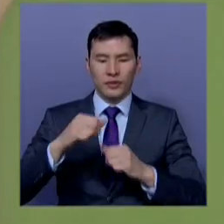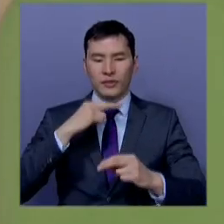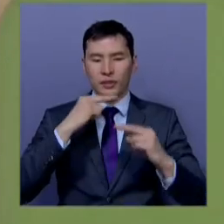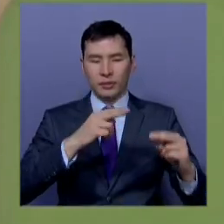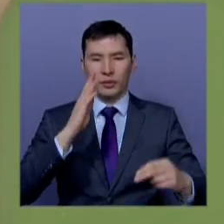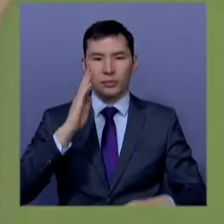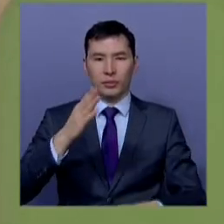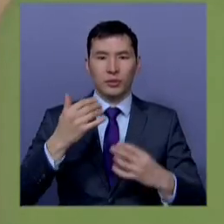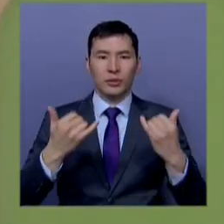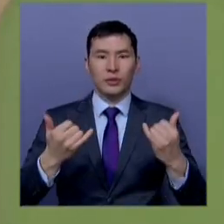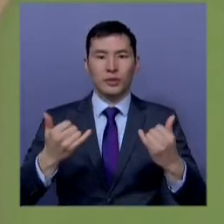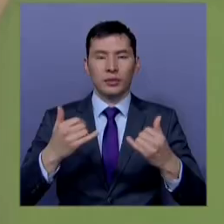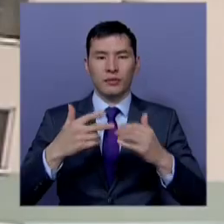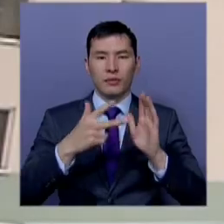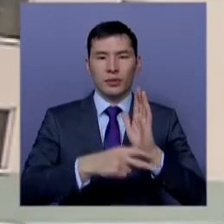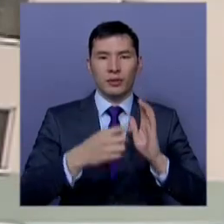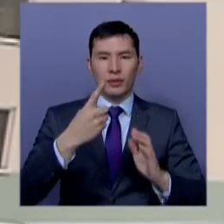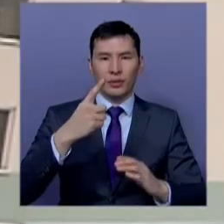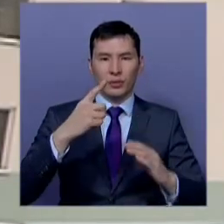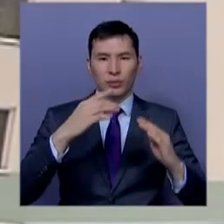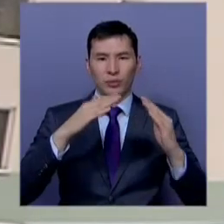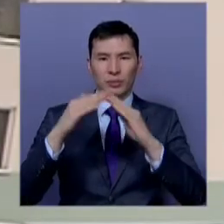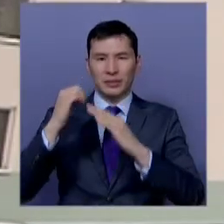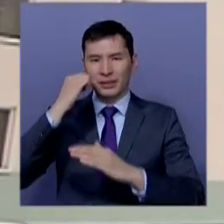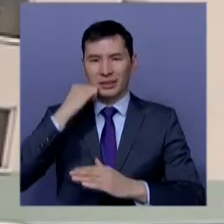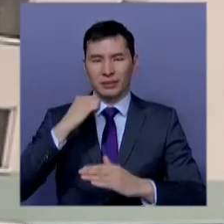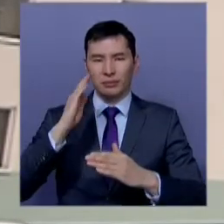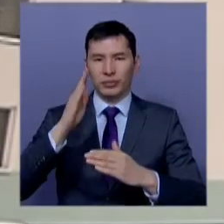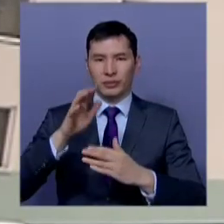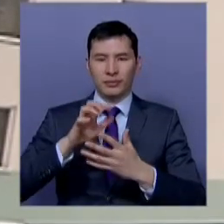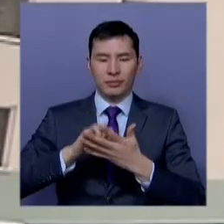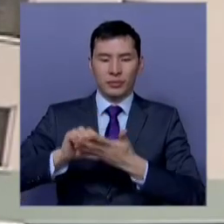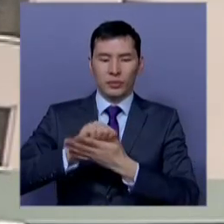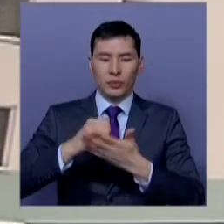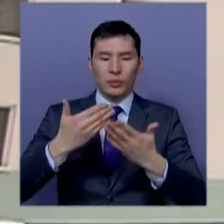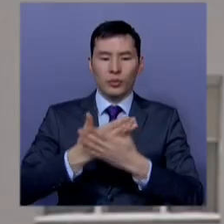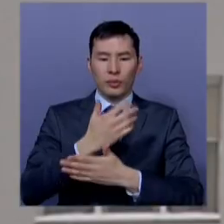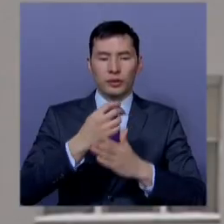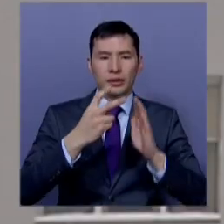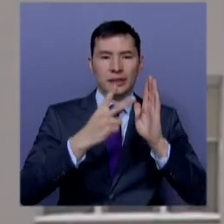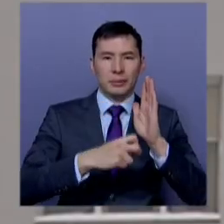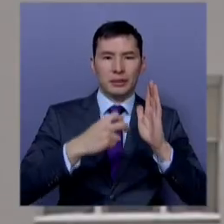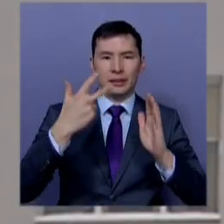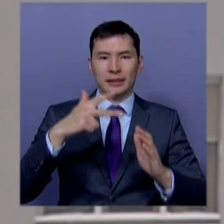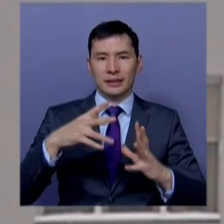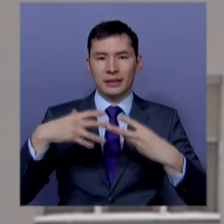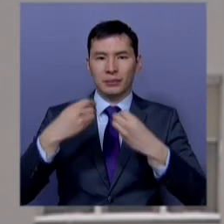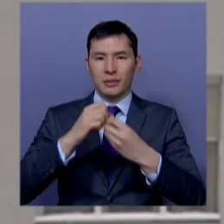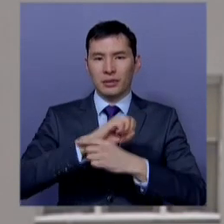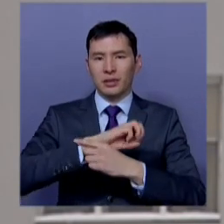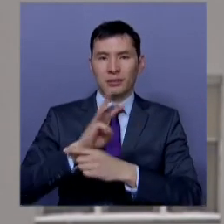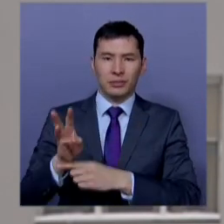бөлінуде. Бүгінгі таңда 81 ескі үйді бұзу және 700-ге жуық отбасын жаңа әрі жайлы пәтер лермен қамтамасыз ету